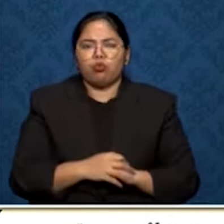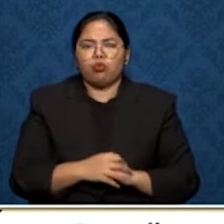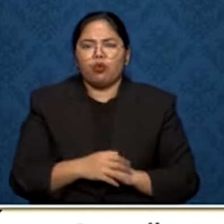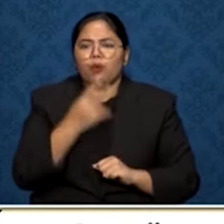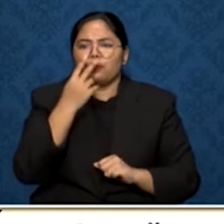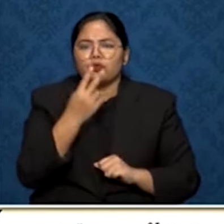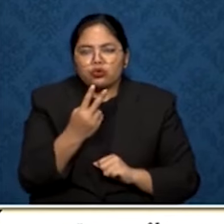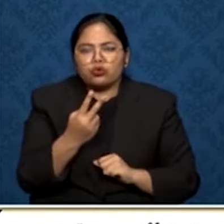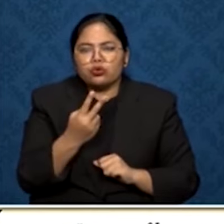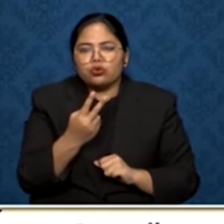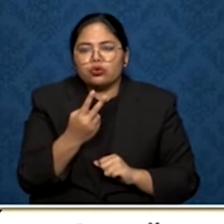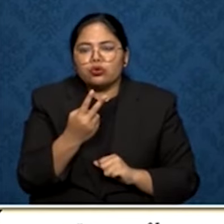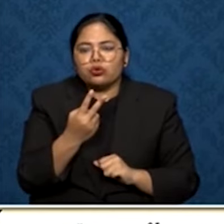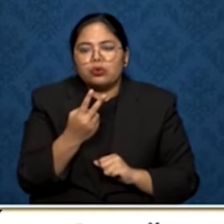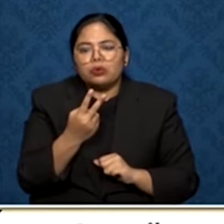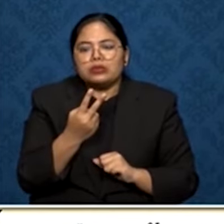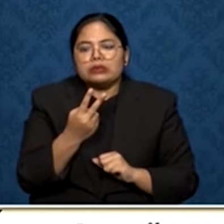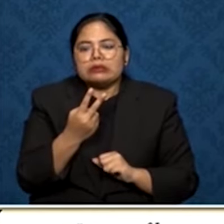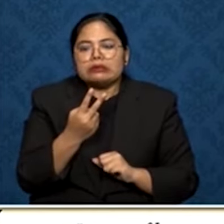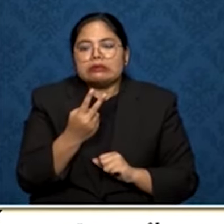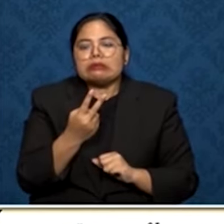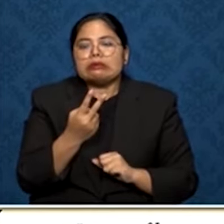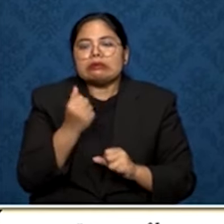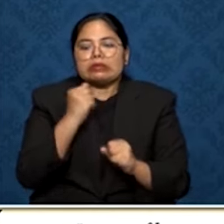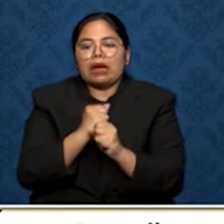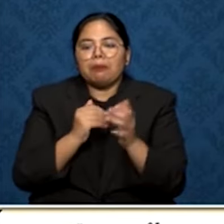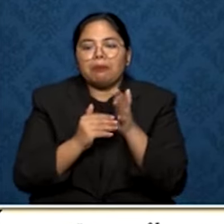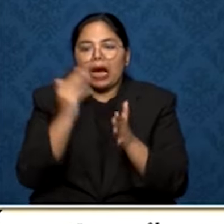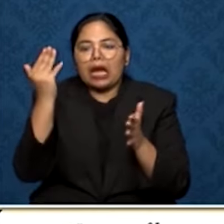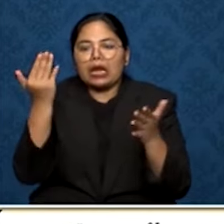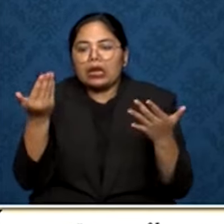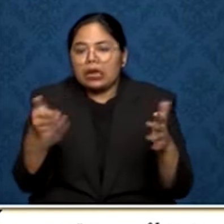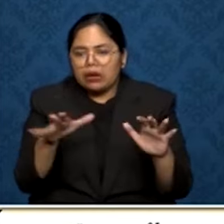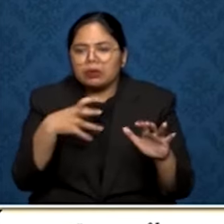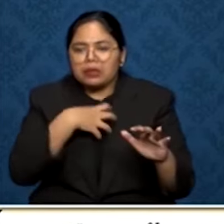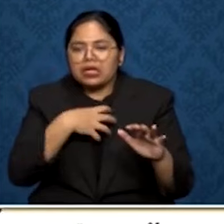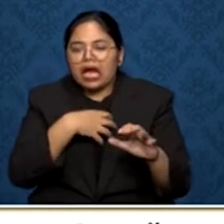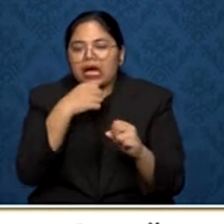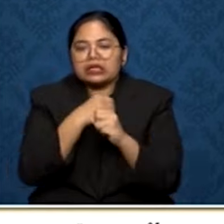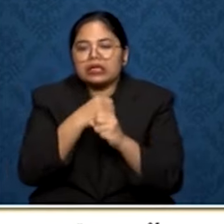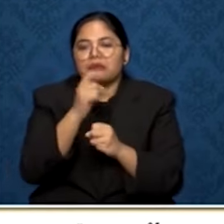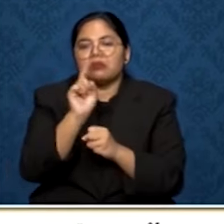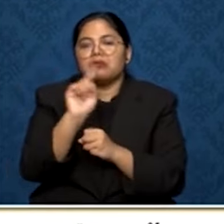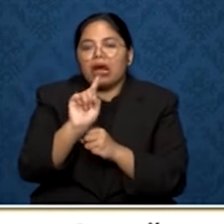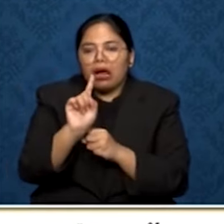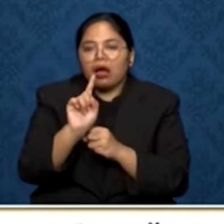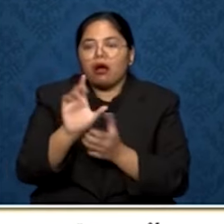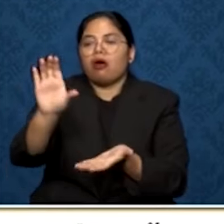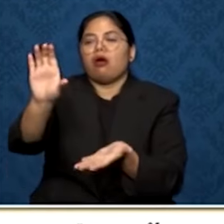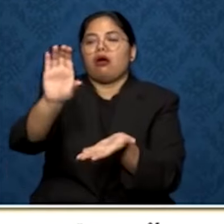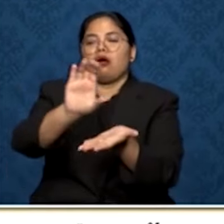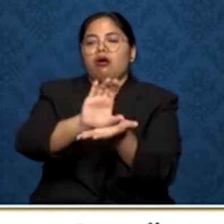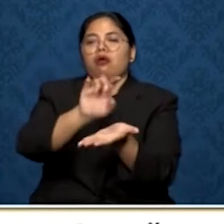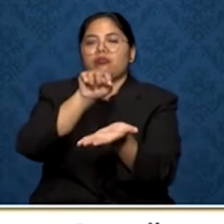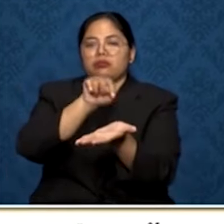แต่พอมาดูผลสำลิครั ท่านประทานผลสำลิตที่เขาบอกวอยากได้จากโลกาสใช้ก็ปมาณนี้การประกาศ